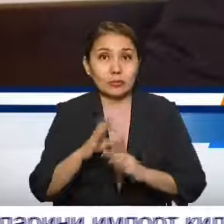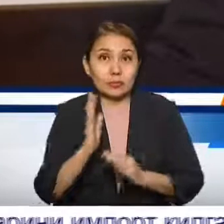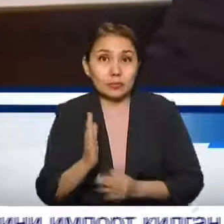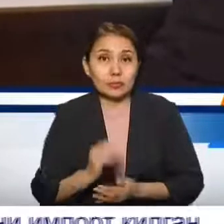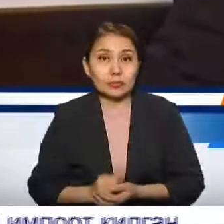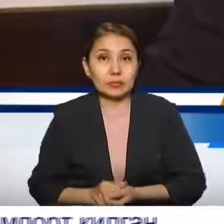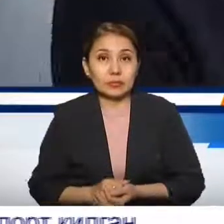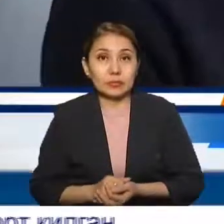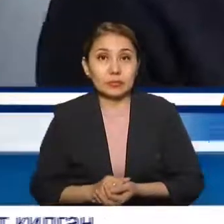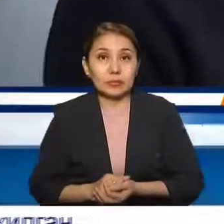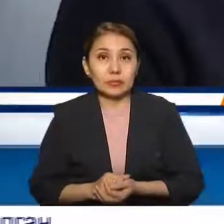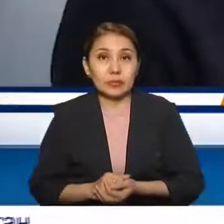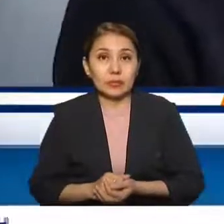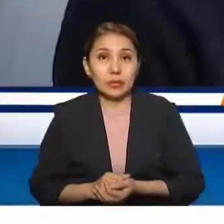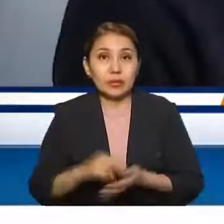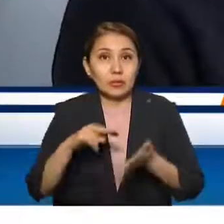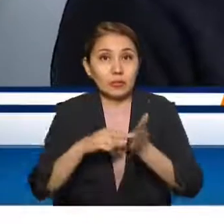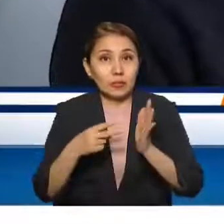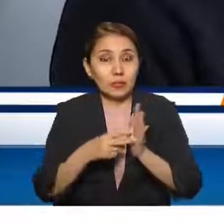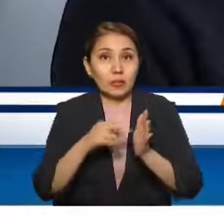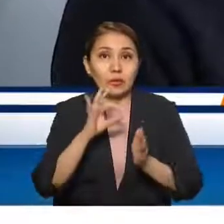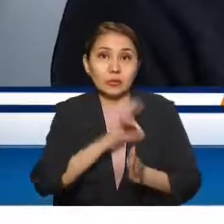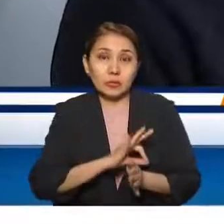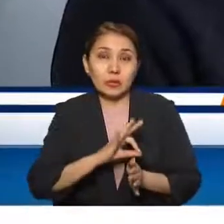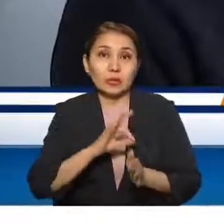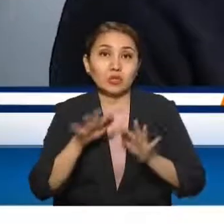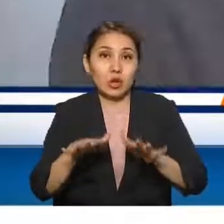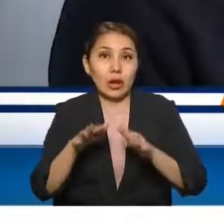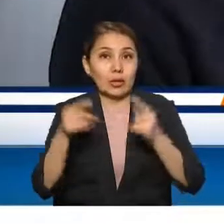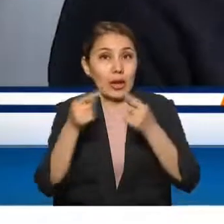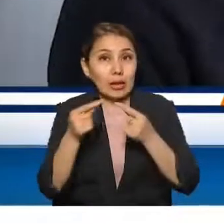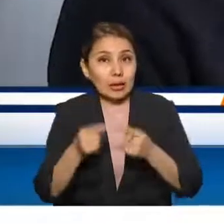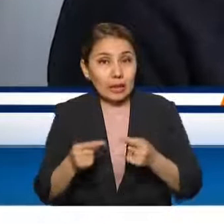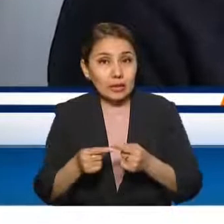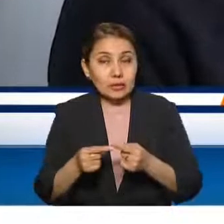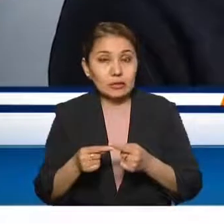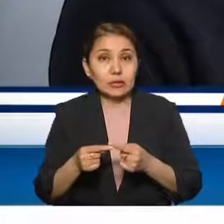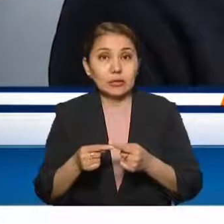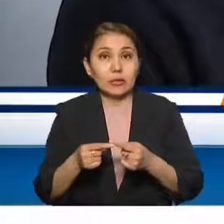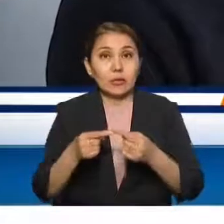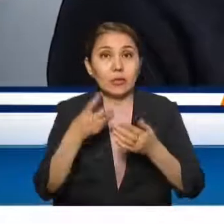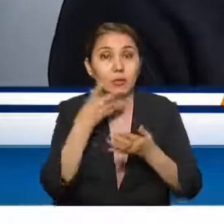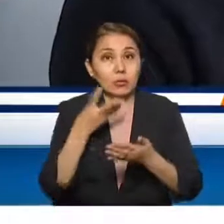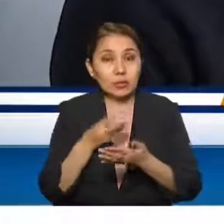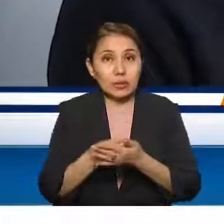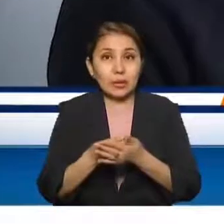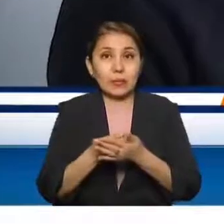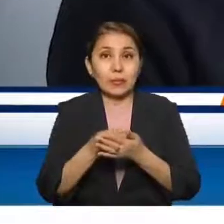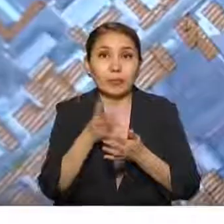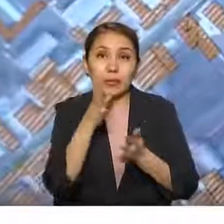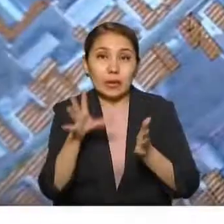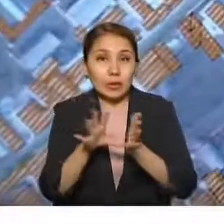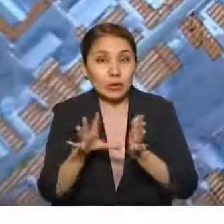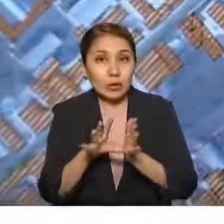etyapti. Ortofoto plan kartalardan foydalangan holda joylarni aniqlash hamda joyga chiqqan holda bevosita elektron